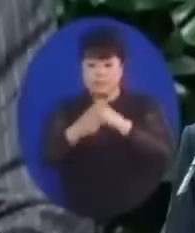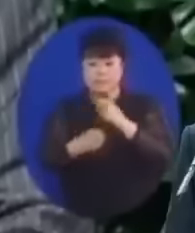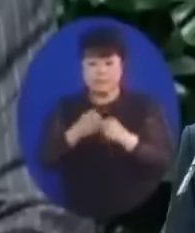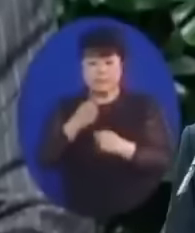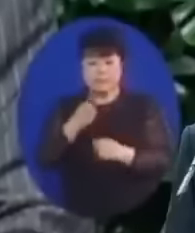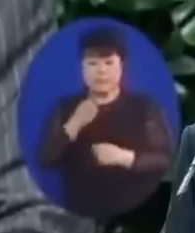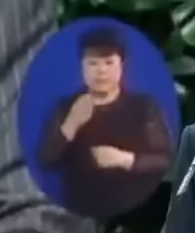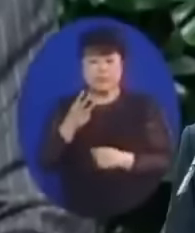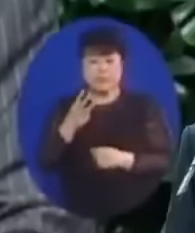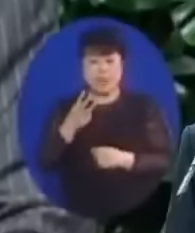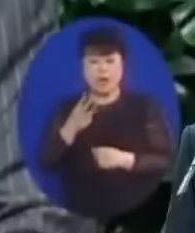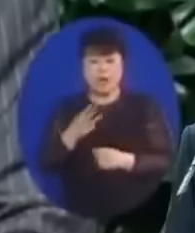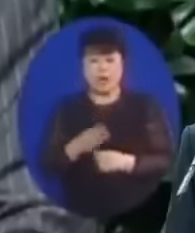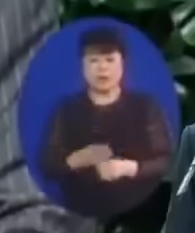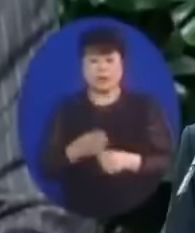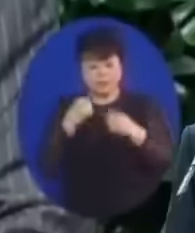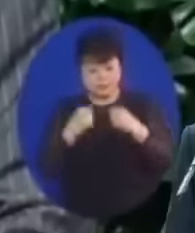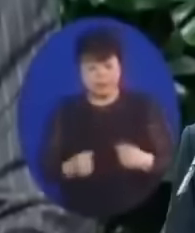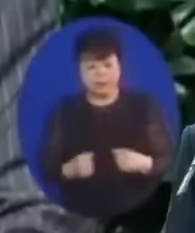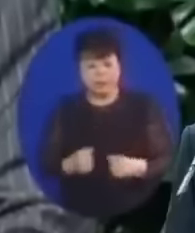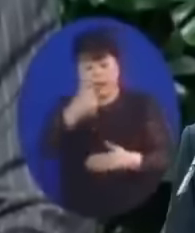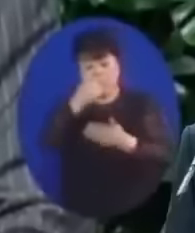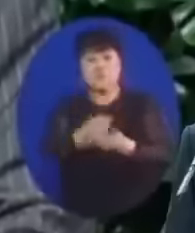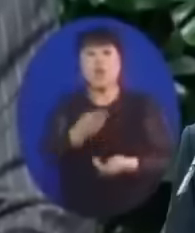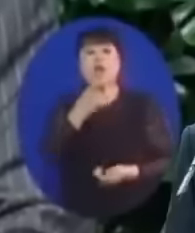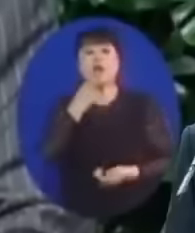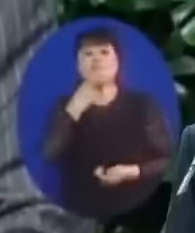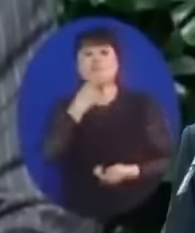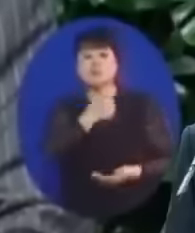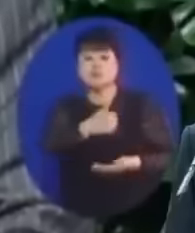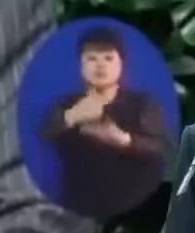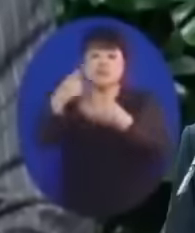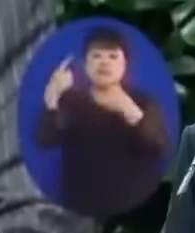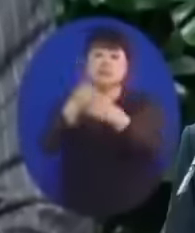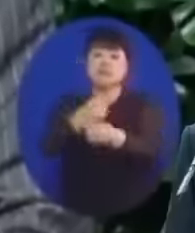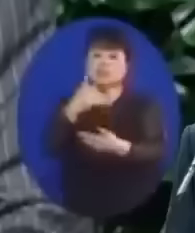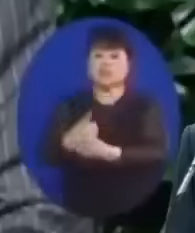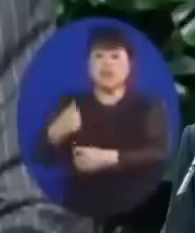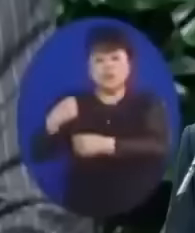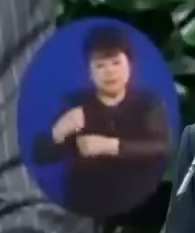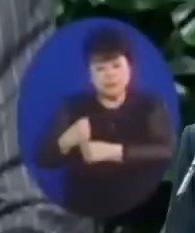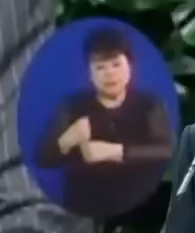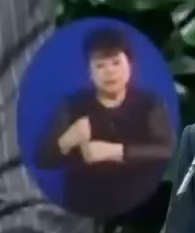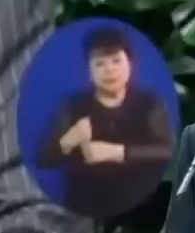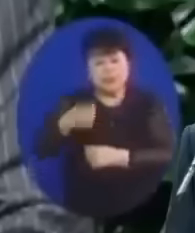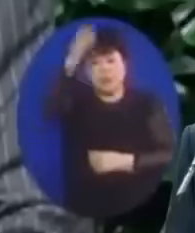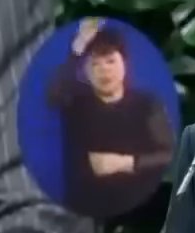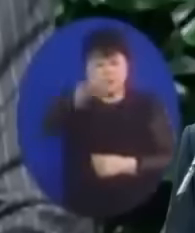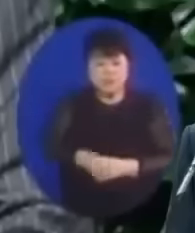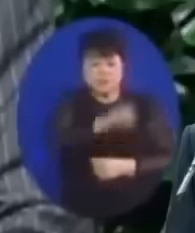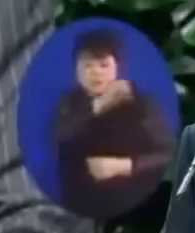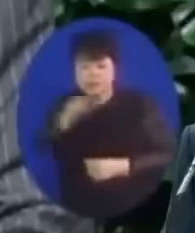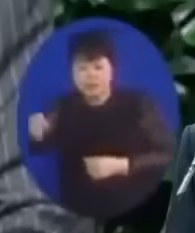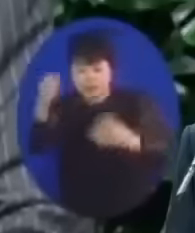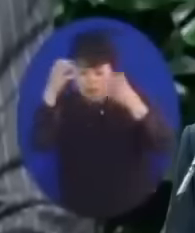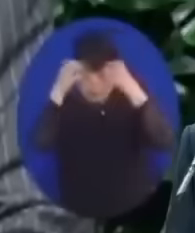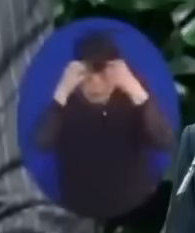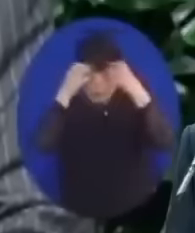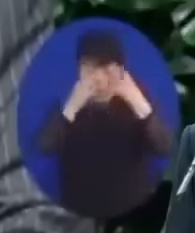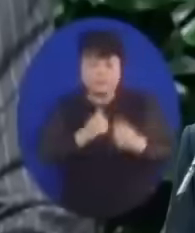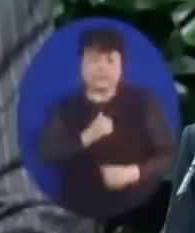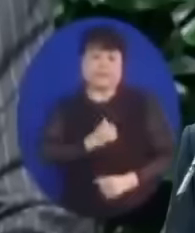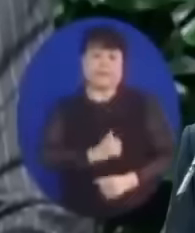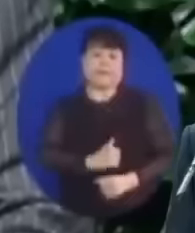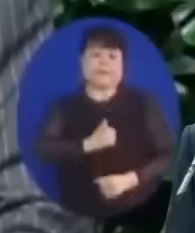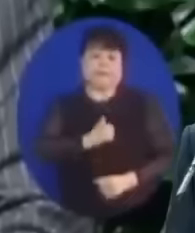동안 먼지와 티끌 속에 사시다가 죄 없는 분이 죄를 대신 짊어지고 십자가의 그 무지막지한 고통을